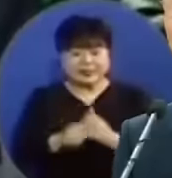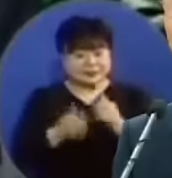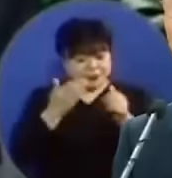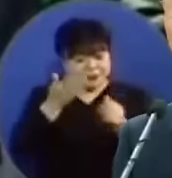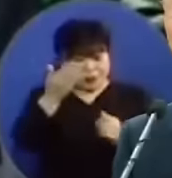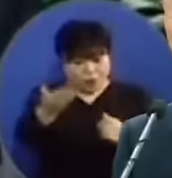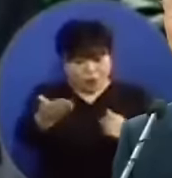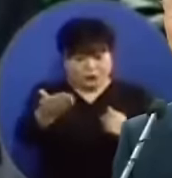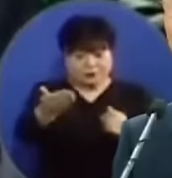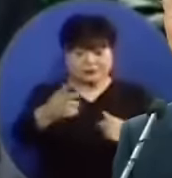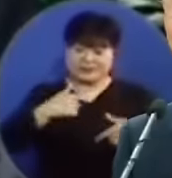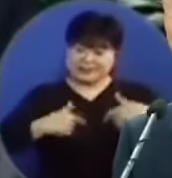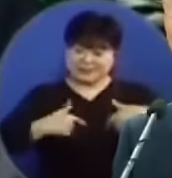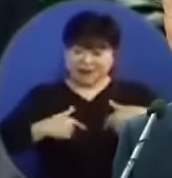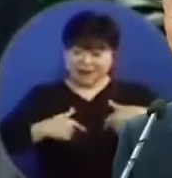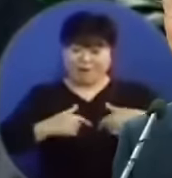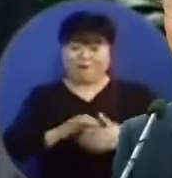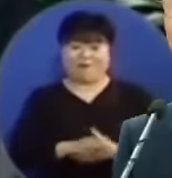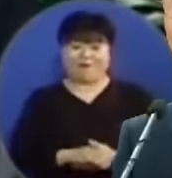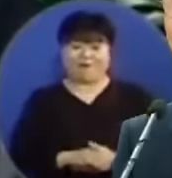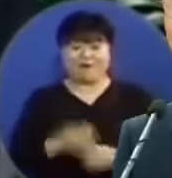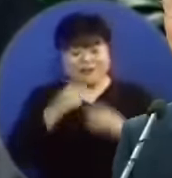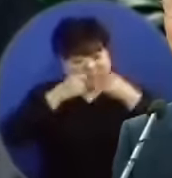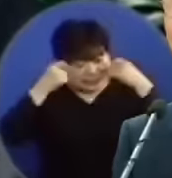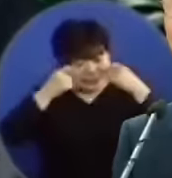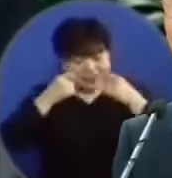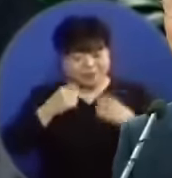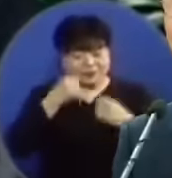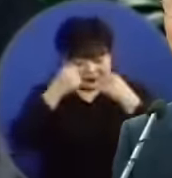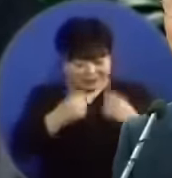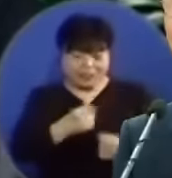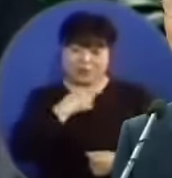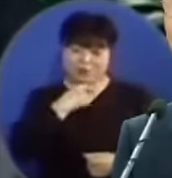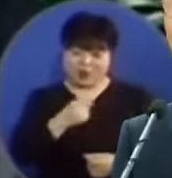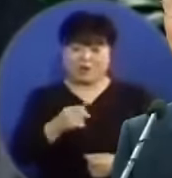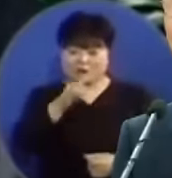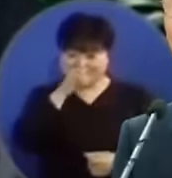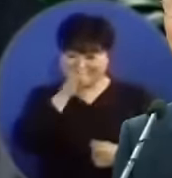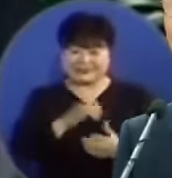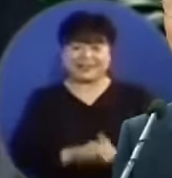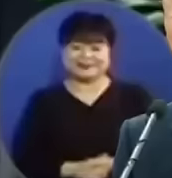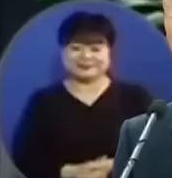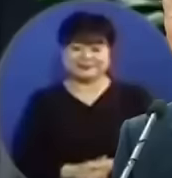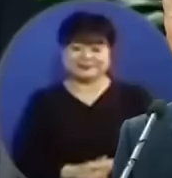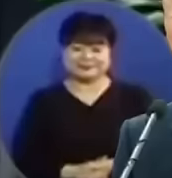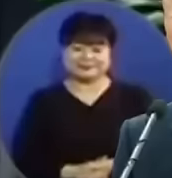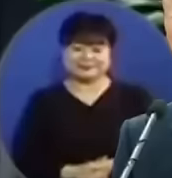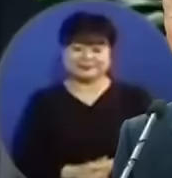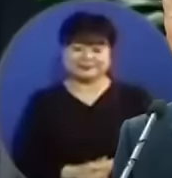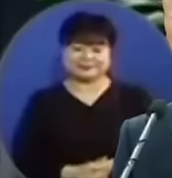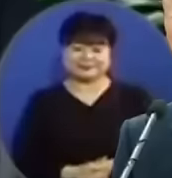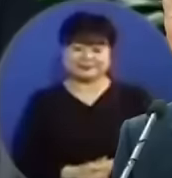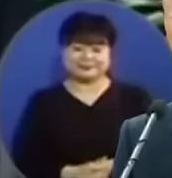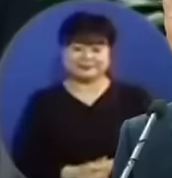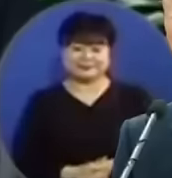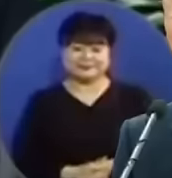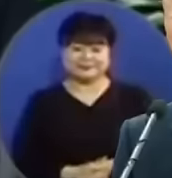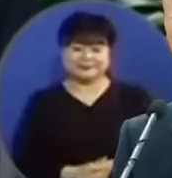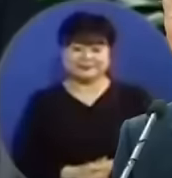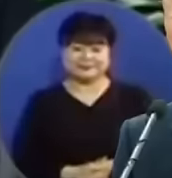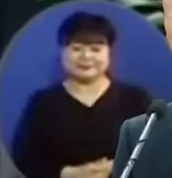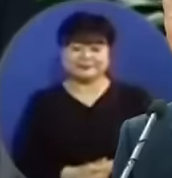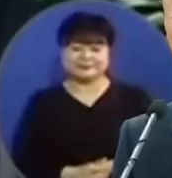하나님께서는 여러분이 기뻐하고 즐거워하면서 인생을 살기를 원하시는 것입니다. 아,